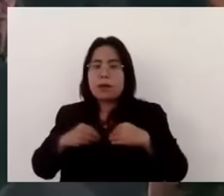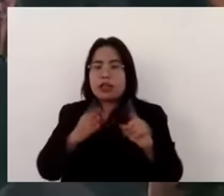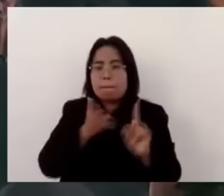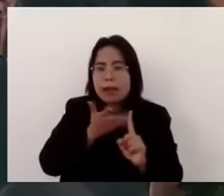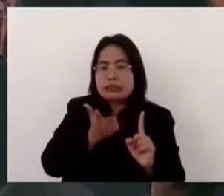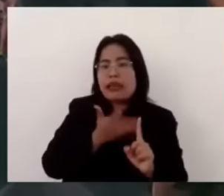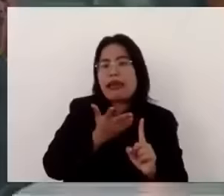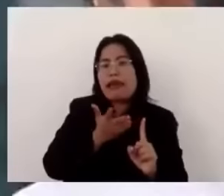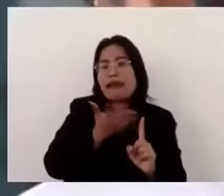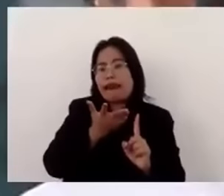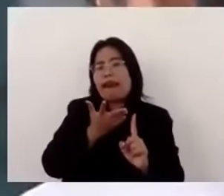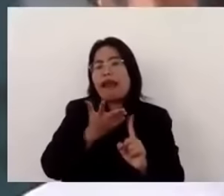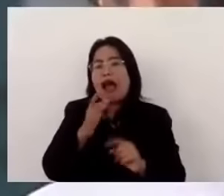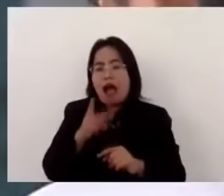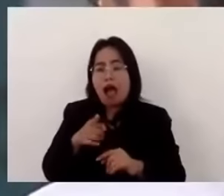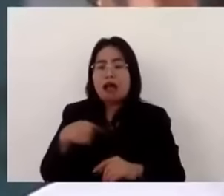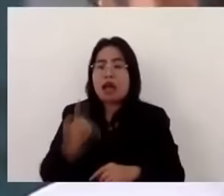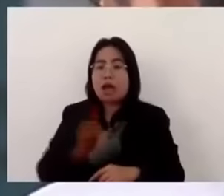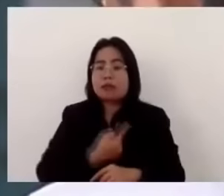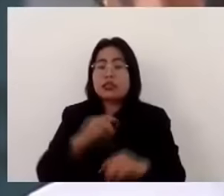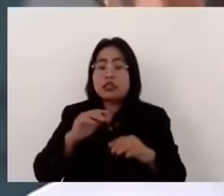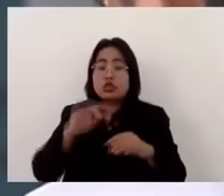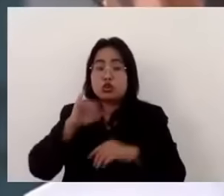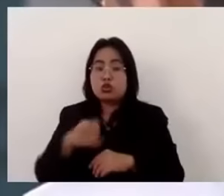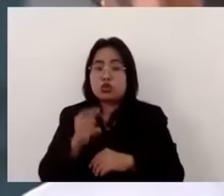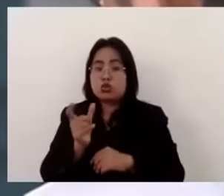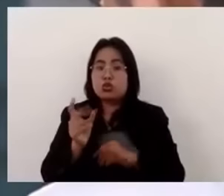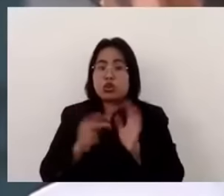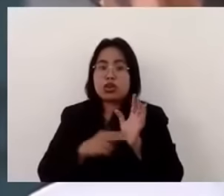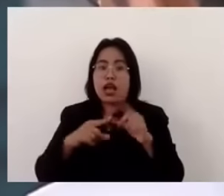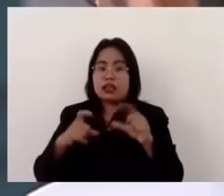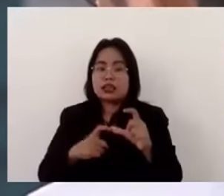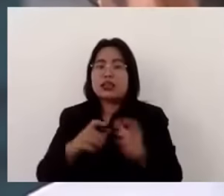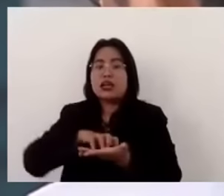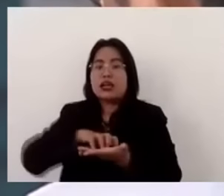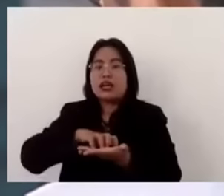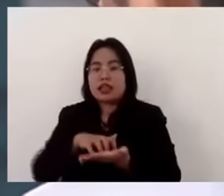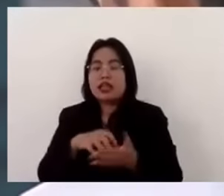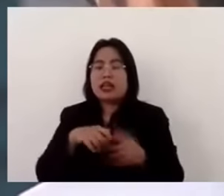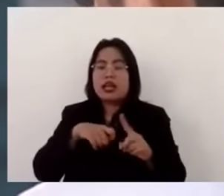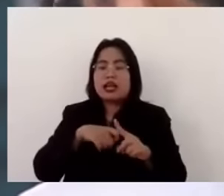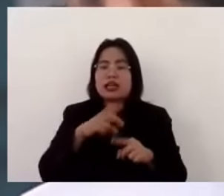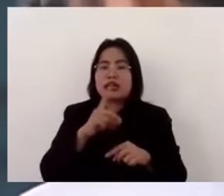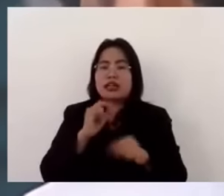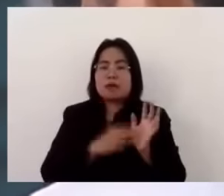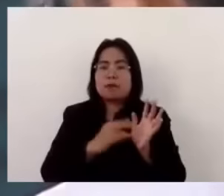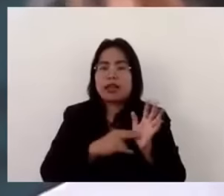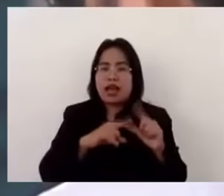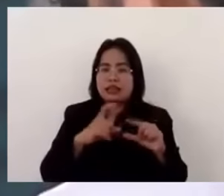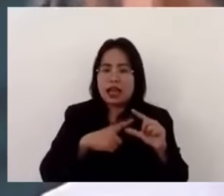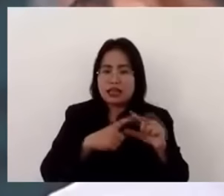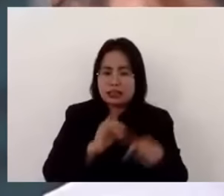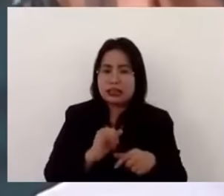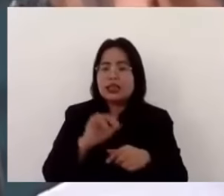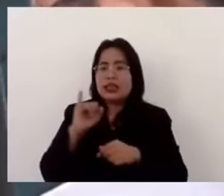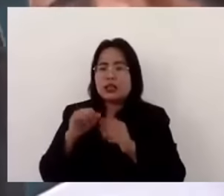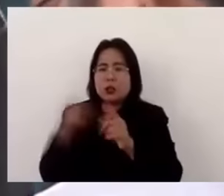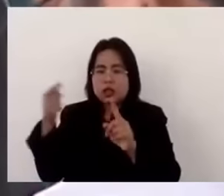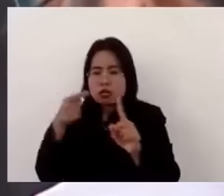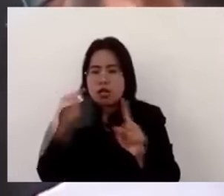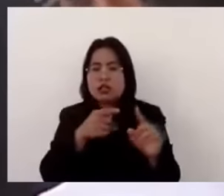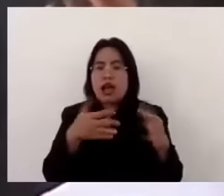seksual pak jadi e kami ini jurnalis kami rentan mengalami kriminalisasi intimidasi dan juga e pelecehan seksual